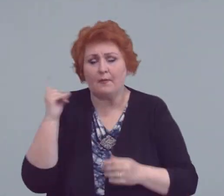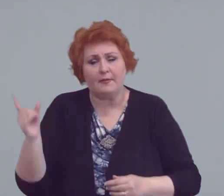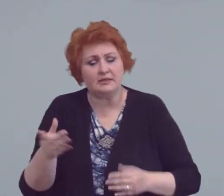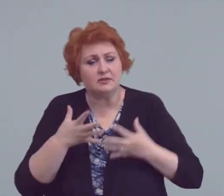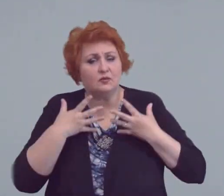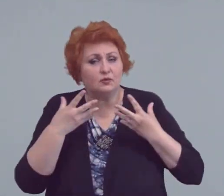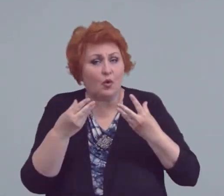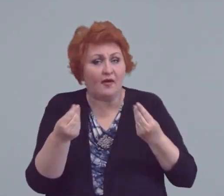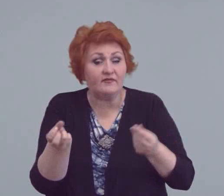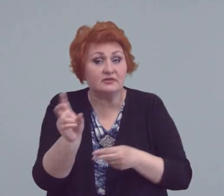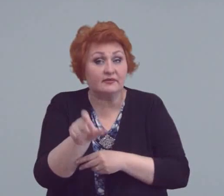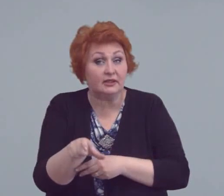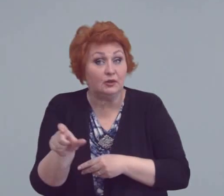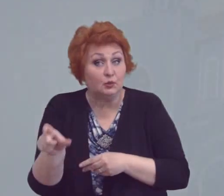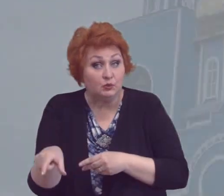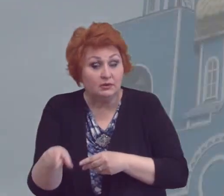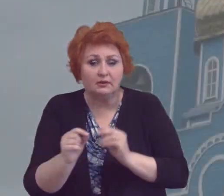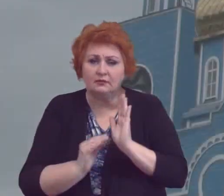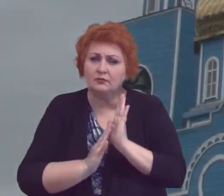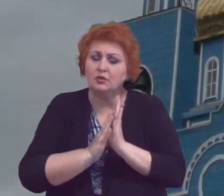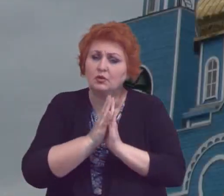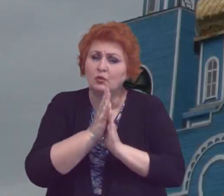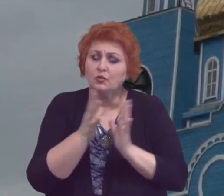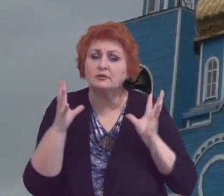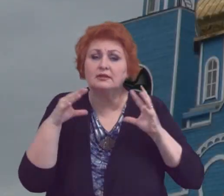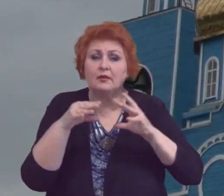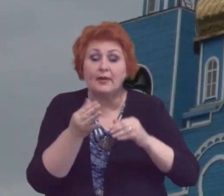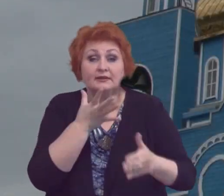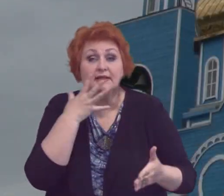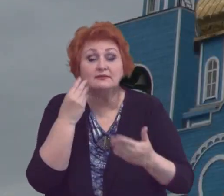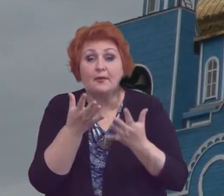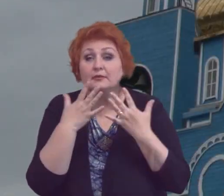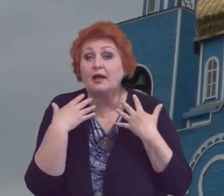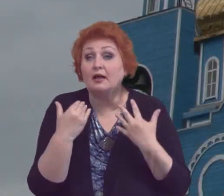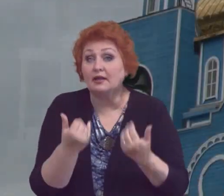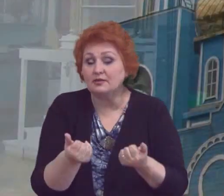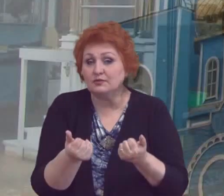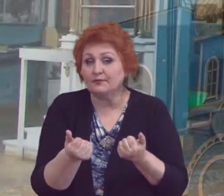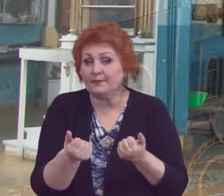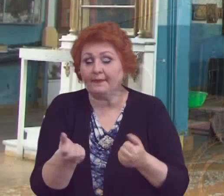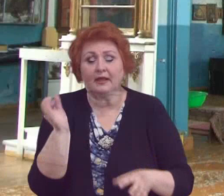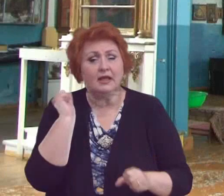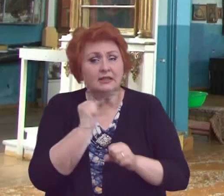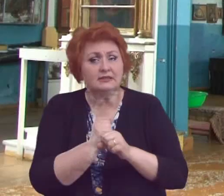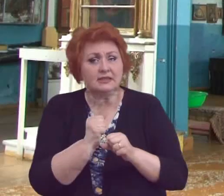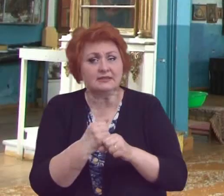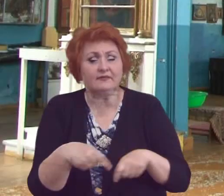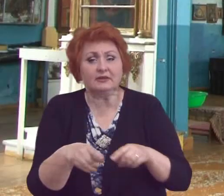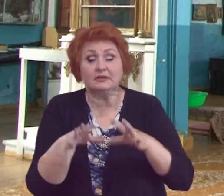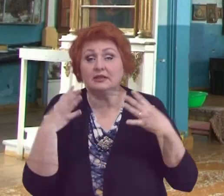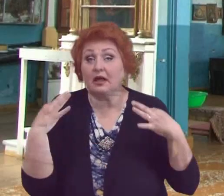мастеров, духовенства и прихожан он рос, наполнялся своей благодатью. Создавалось